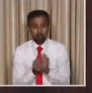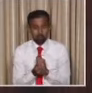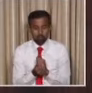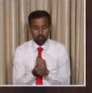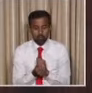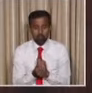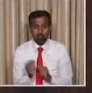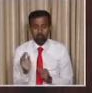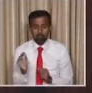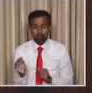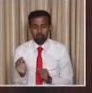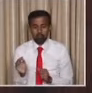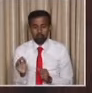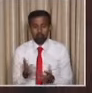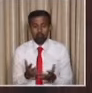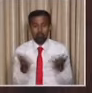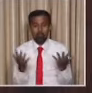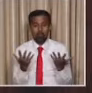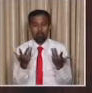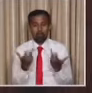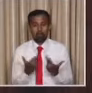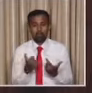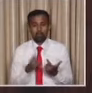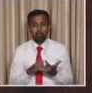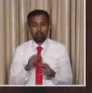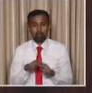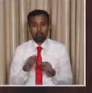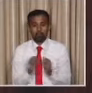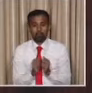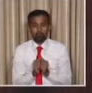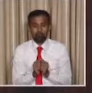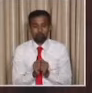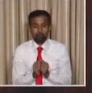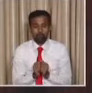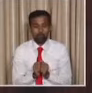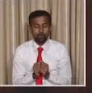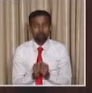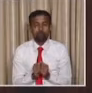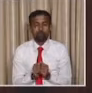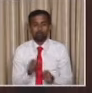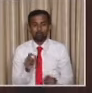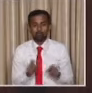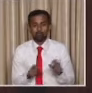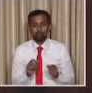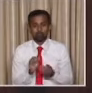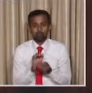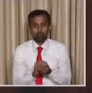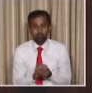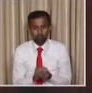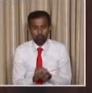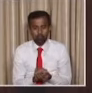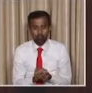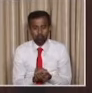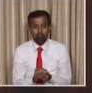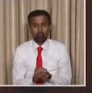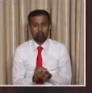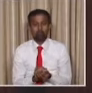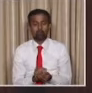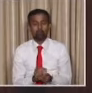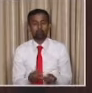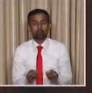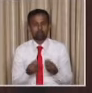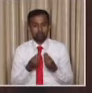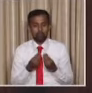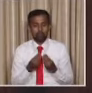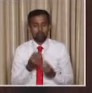ප්‍රතිව්‍යුහගතකරණය කළත් ඒකේ විශාල සංඛ්‍යාවක් සේවකයෝ ඉන්නවා. මේ සහායකයන් සේවකයන්ගේ සුරක්ෂිතභාවය ආරක්ෂා කරලා දෙන්න කියලා